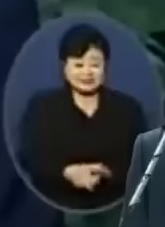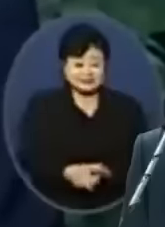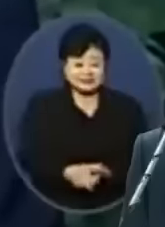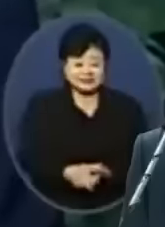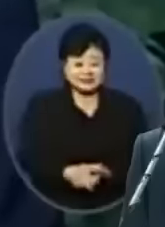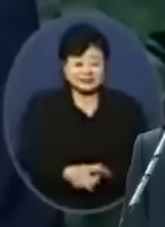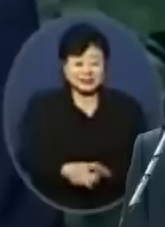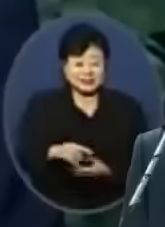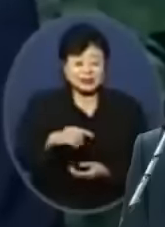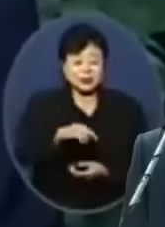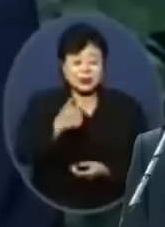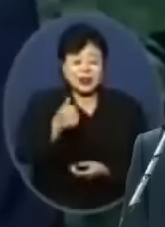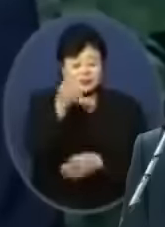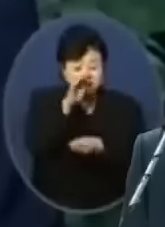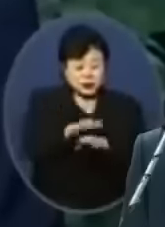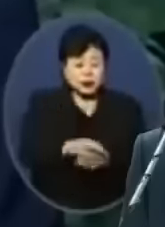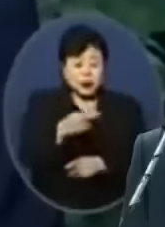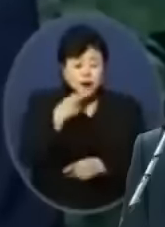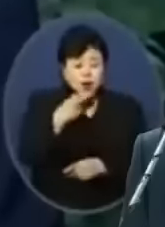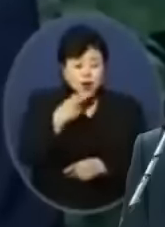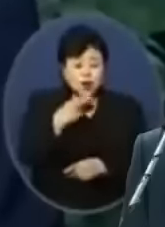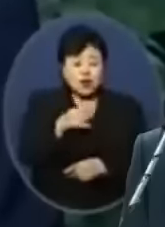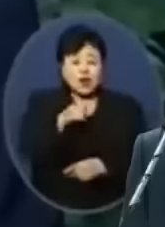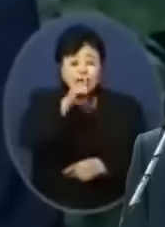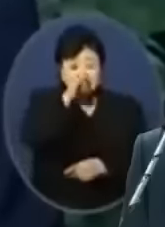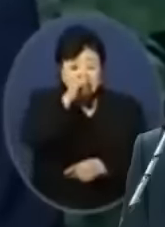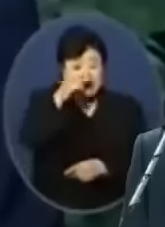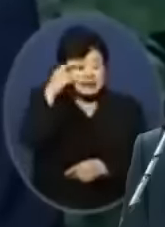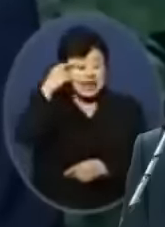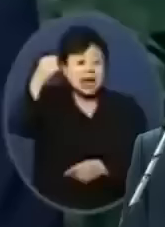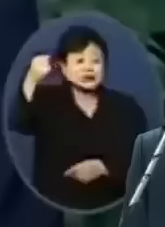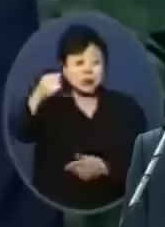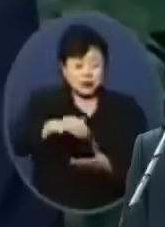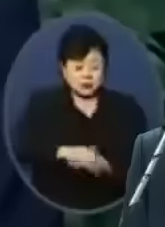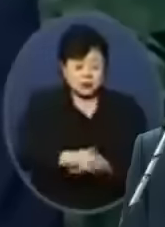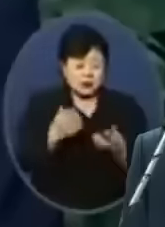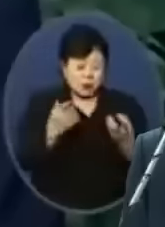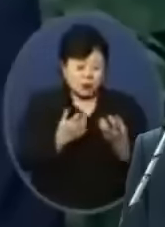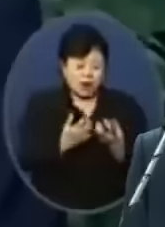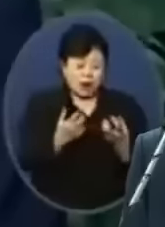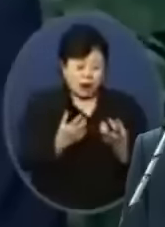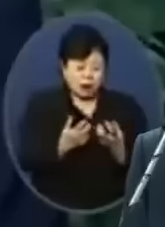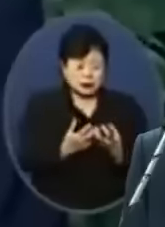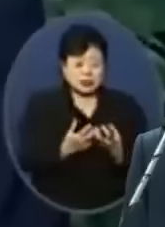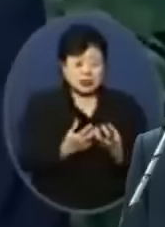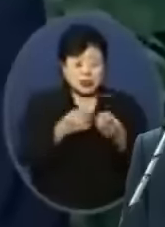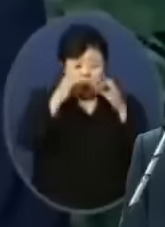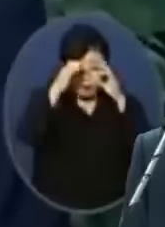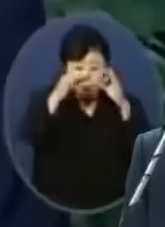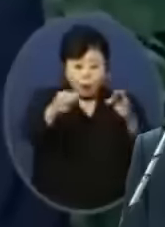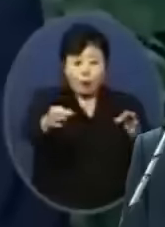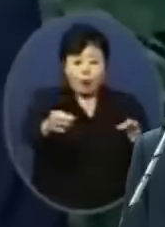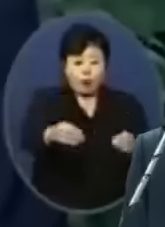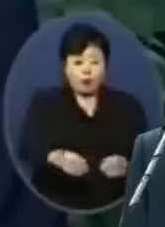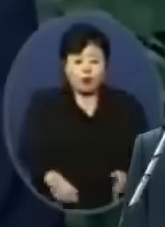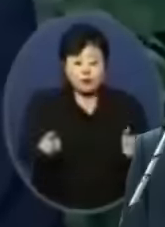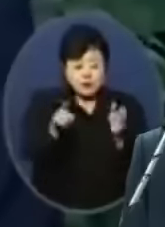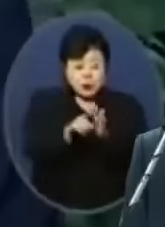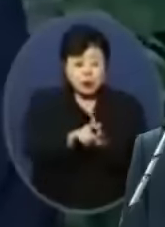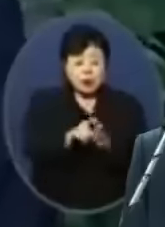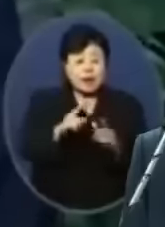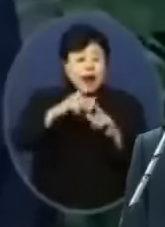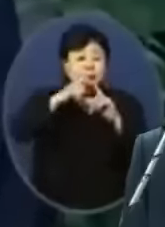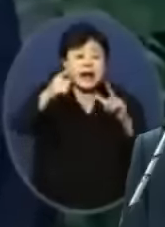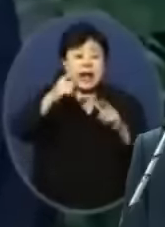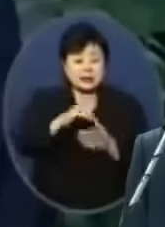강단에 1500명의 성도가 없는데도 불구하고 1500성도가 꽉 들어있는 것처럼 보고 믿고